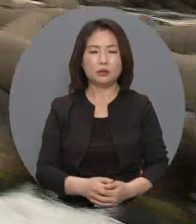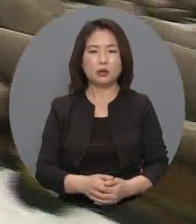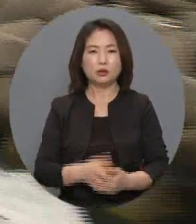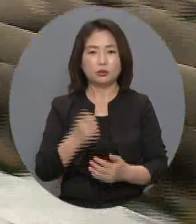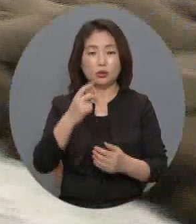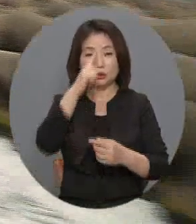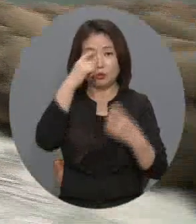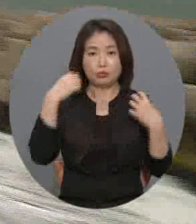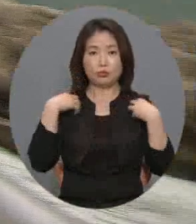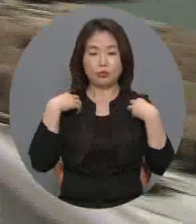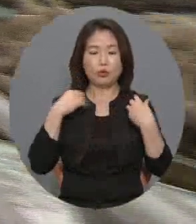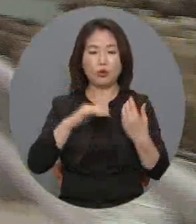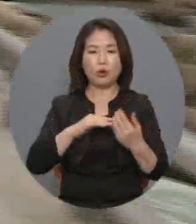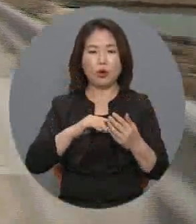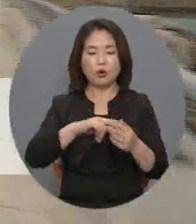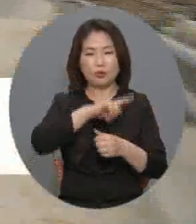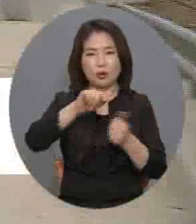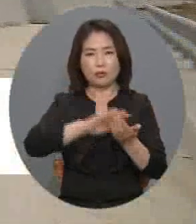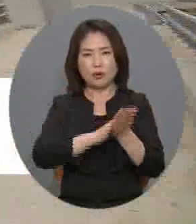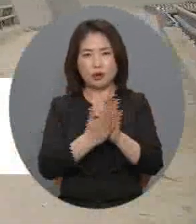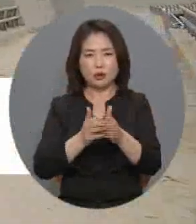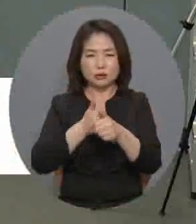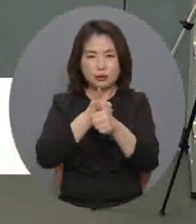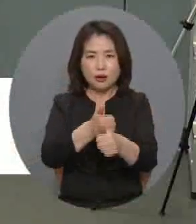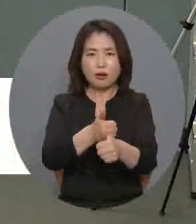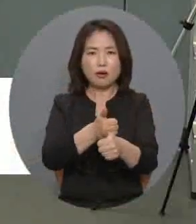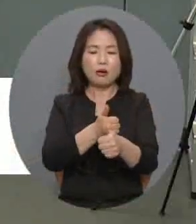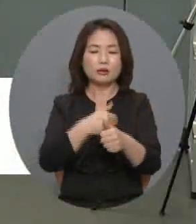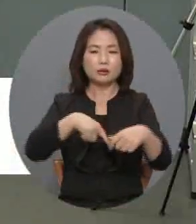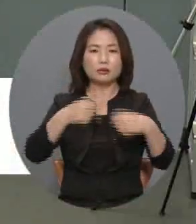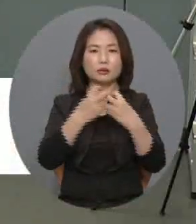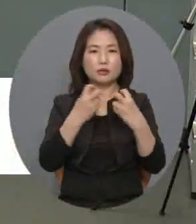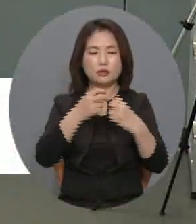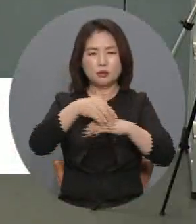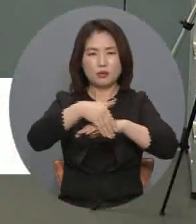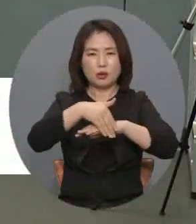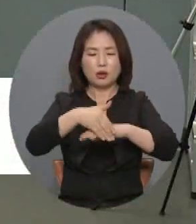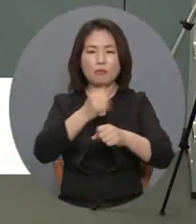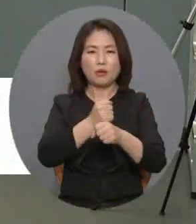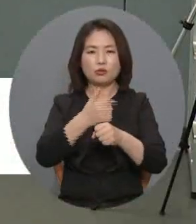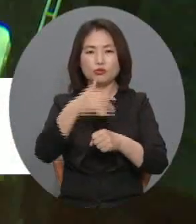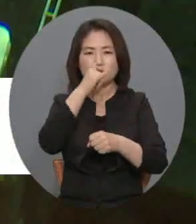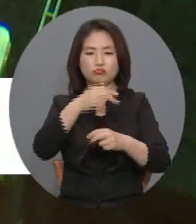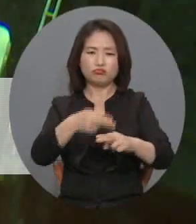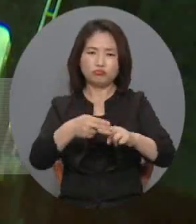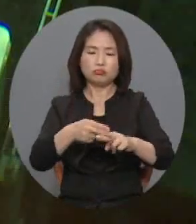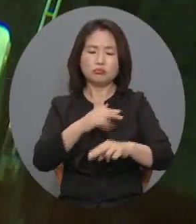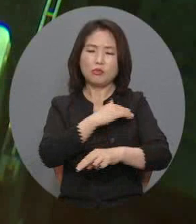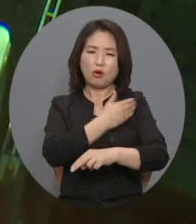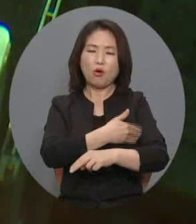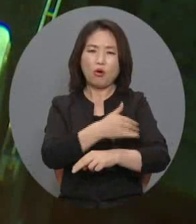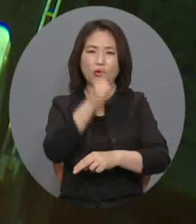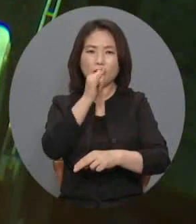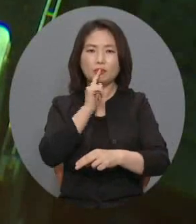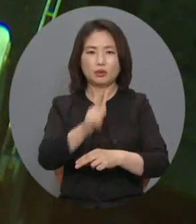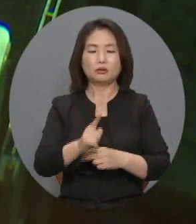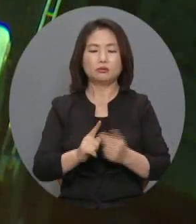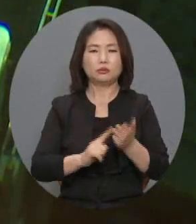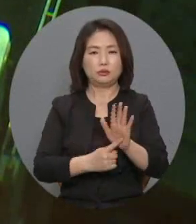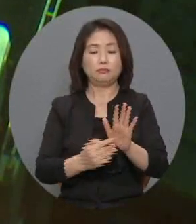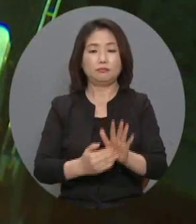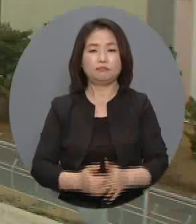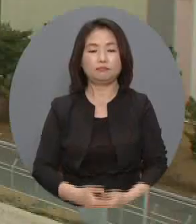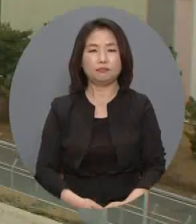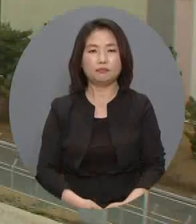또 정부는 변화되는 여건과 사정을 반영해 정책이나 계획을 수립할 수 있는 광범위한 재량을 가지고 있다고